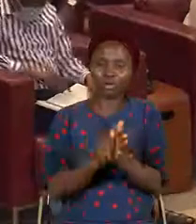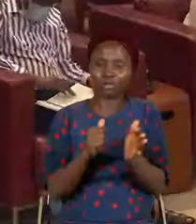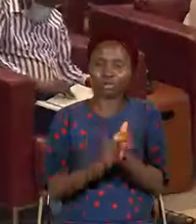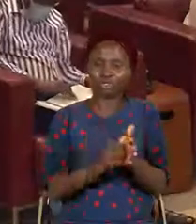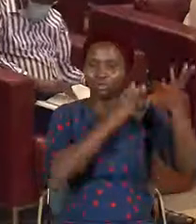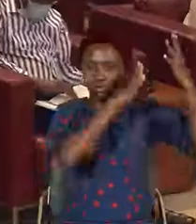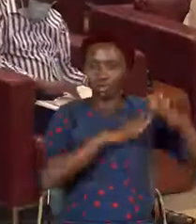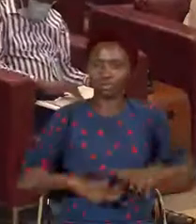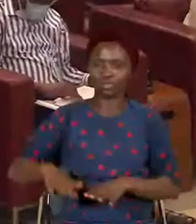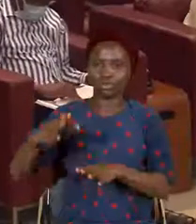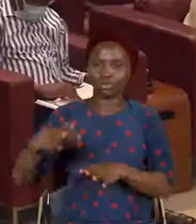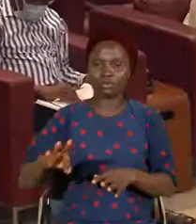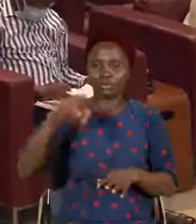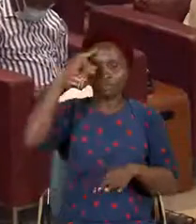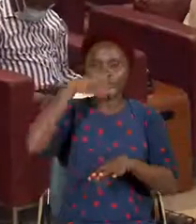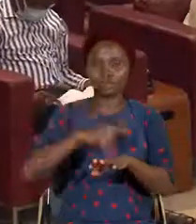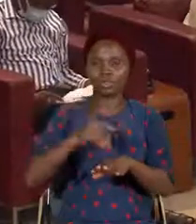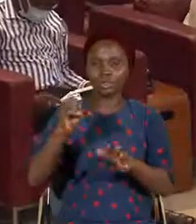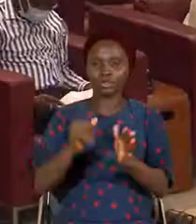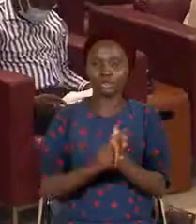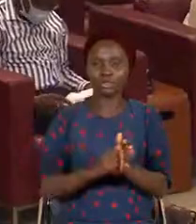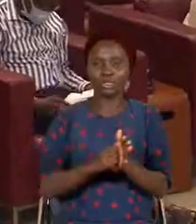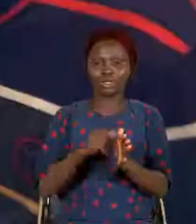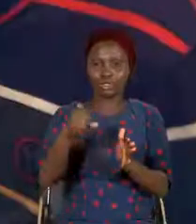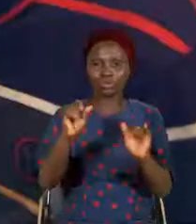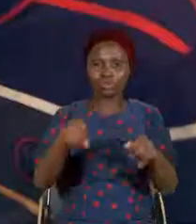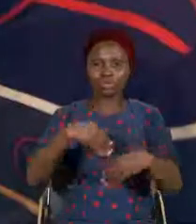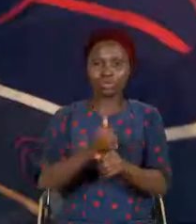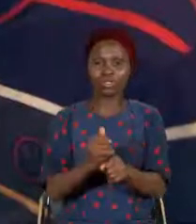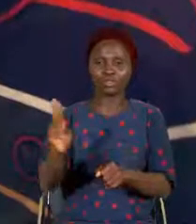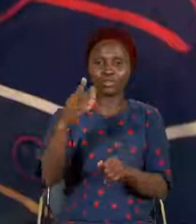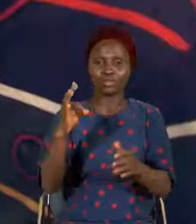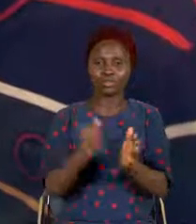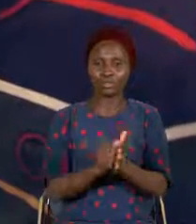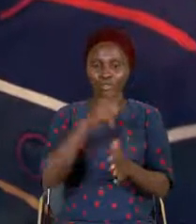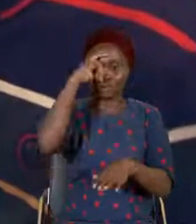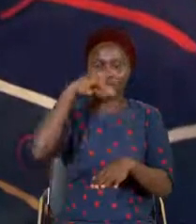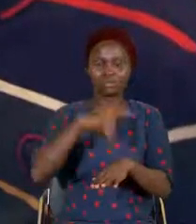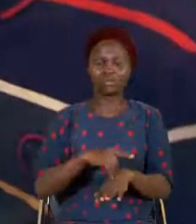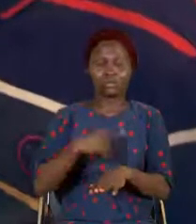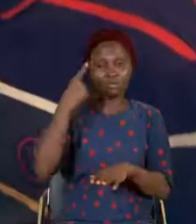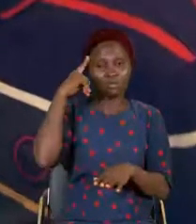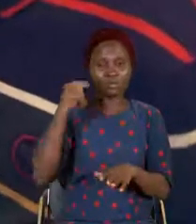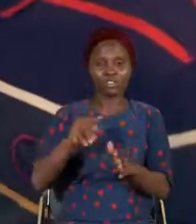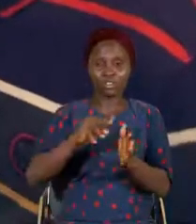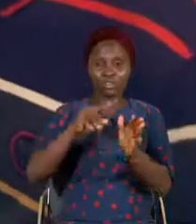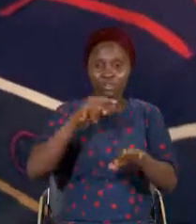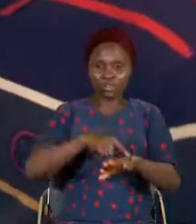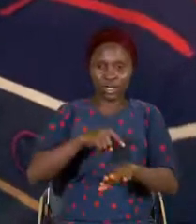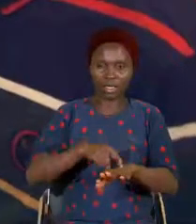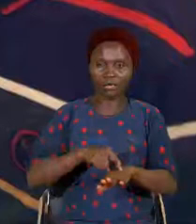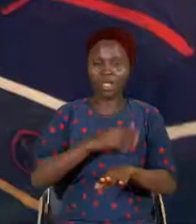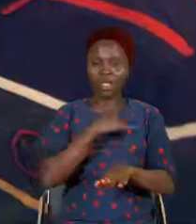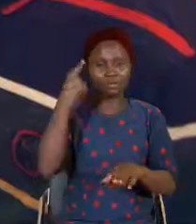océan de la sagesse de Dieu. Pour que tu puisses en faire usage de cette sagesse pour le